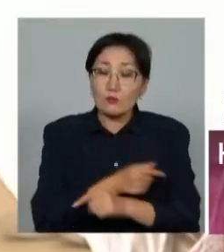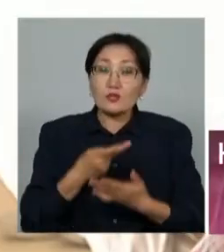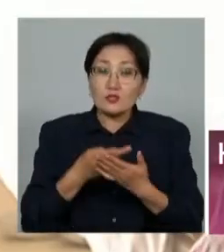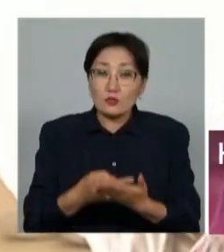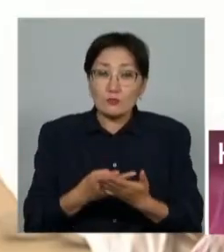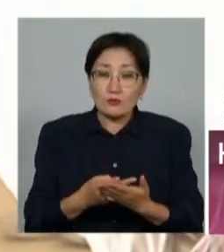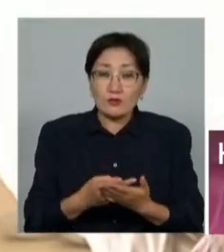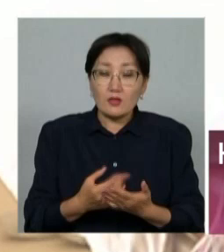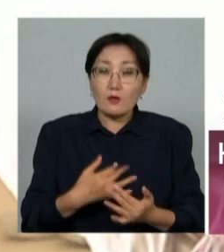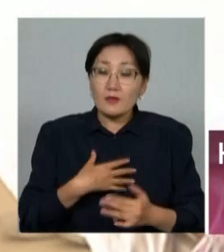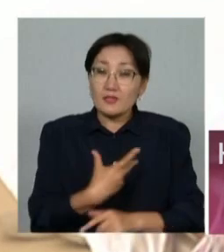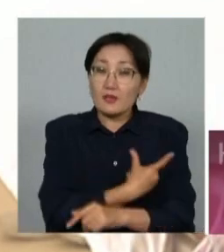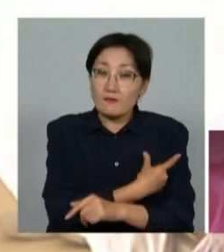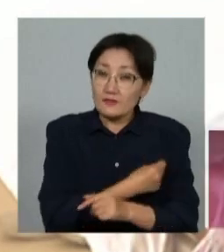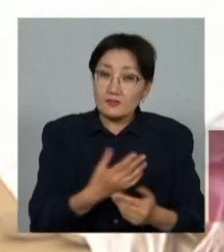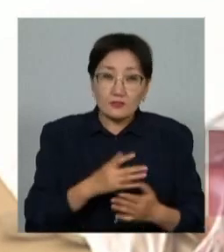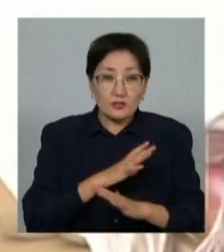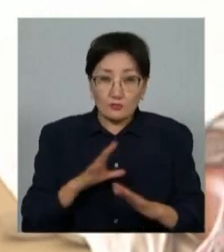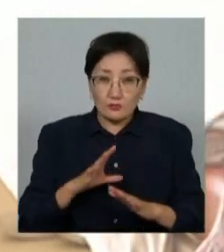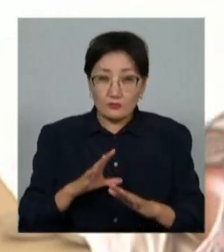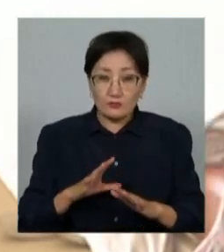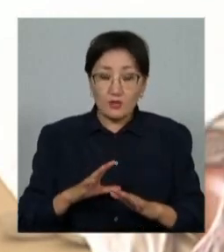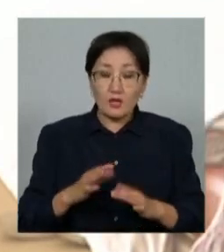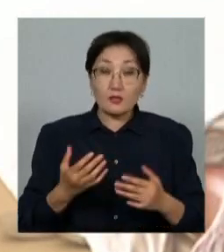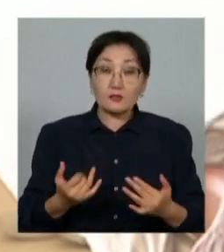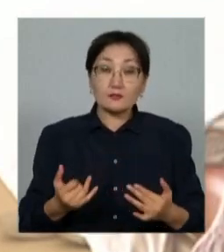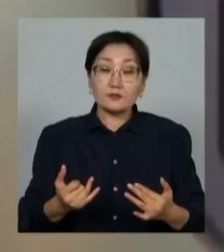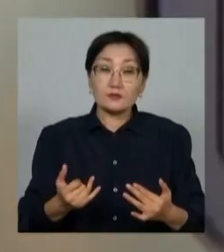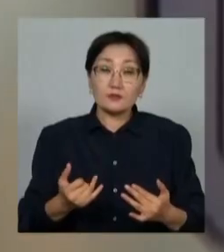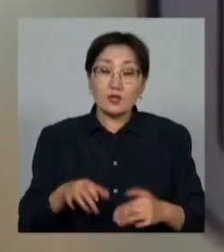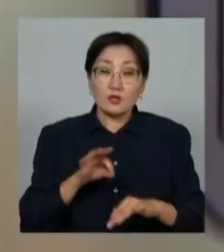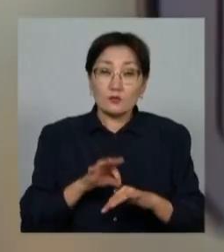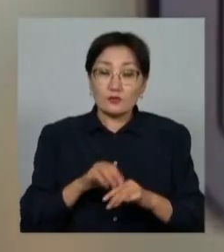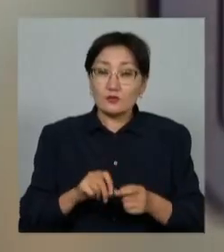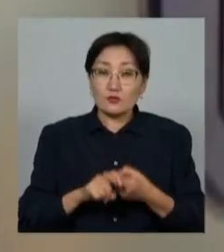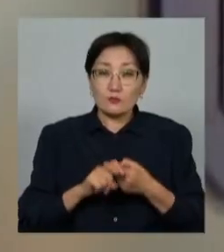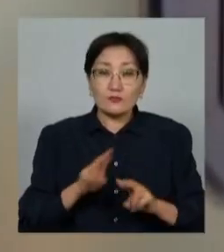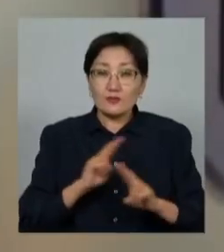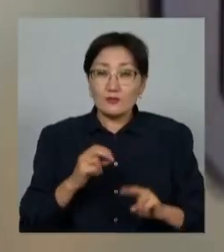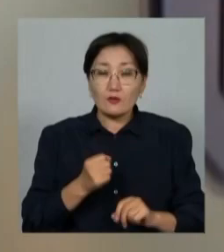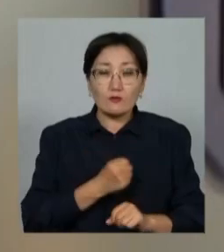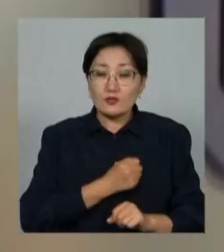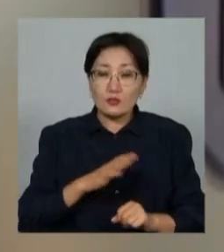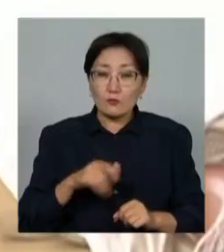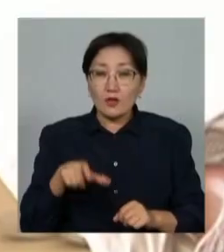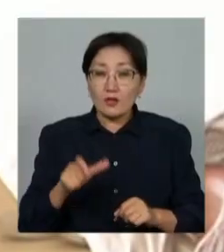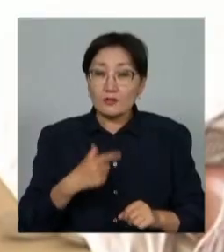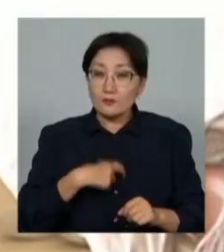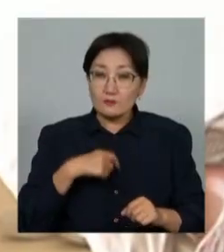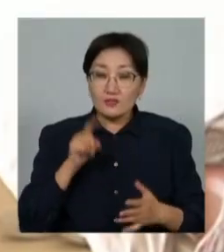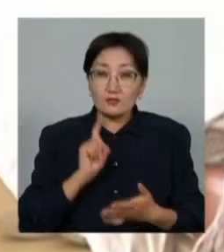түстім. Мен негізі вакцина алмаған едім. Қазір індет ешкімді аяватқан жоқ. Адам өз-өзін